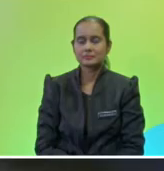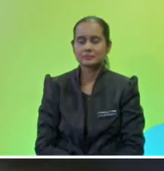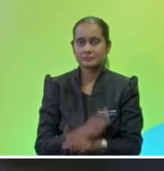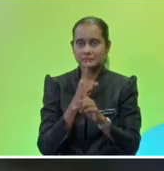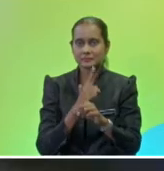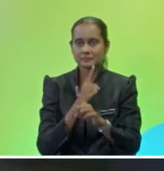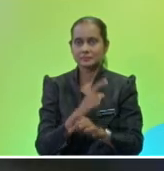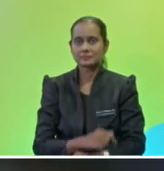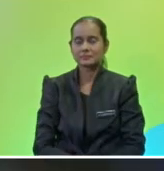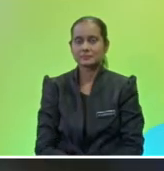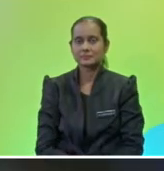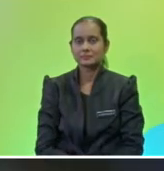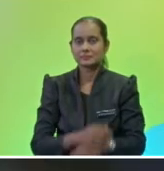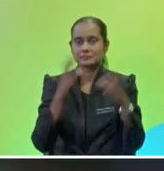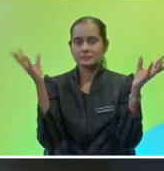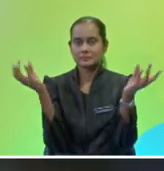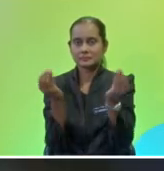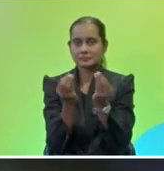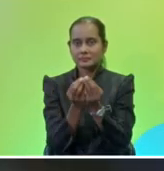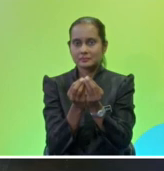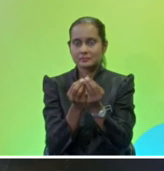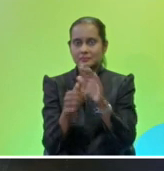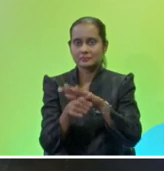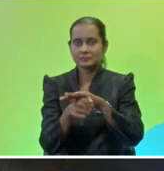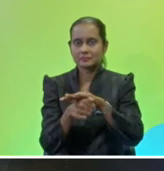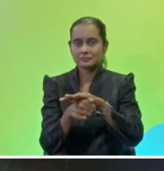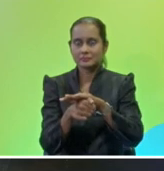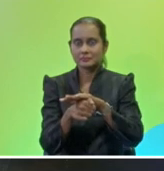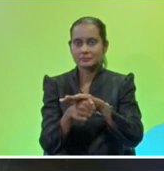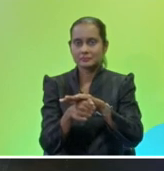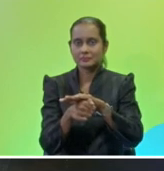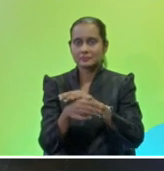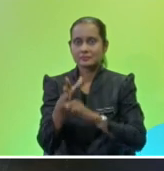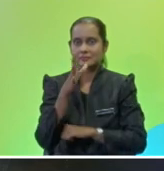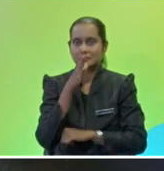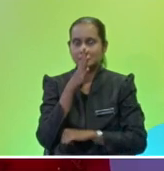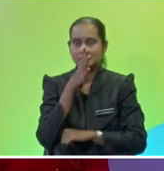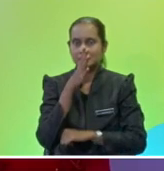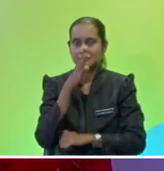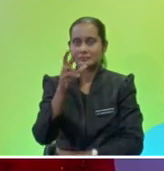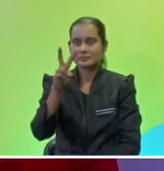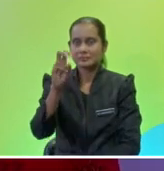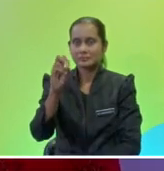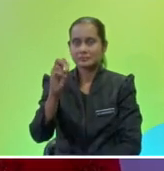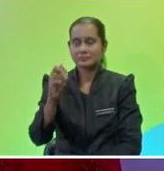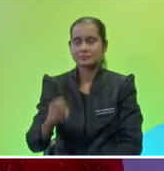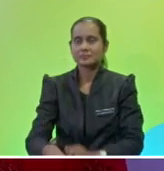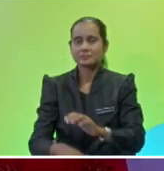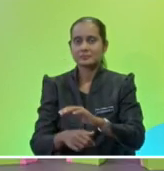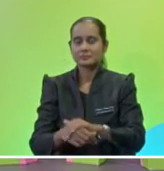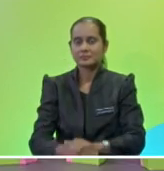jadi jumlah kesemutan yang ada di dekat tempat Ibu ialah 20 ekor banyaknya